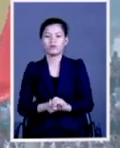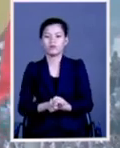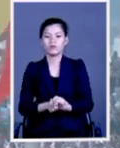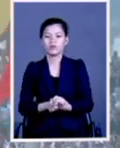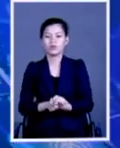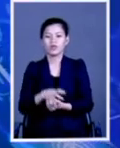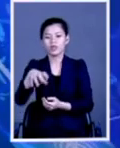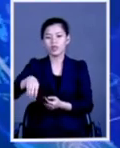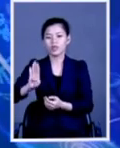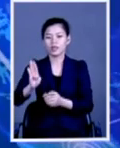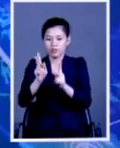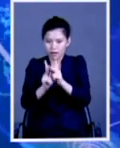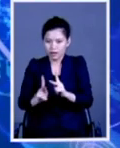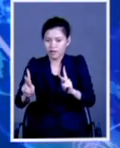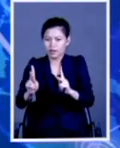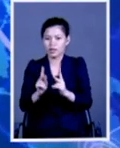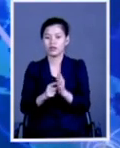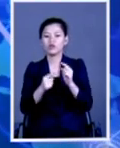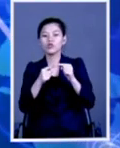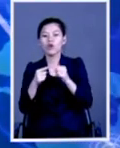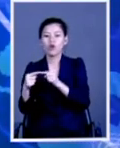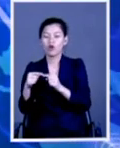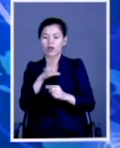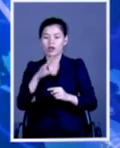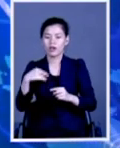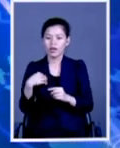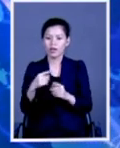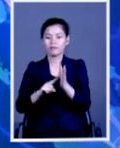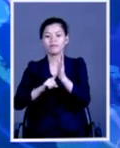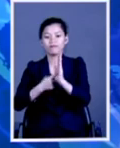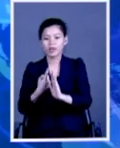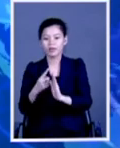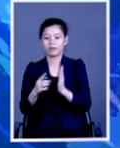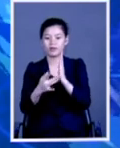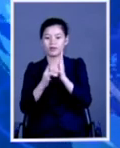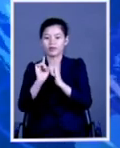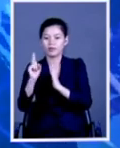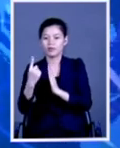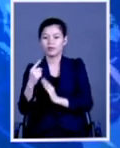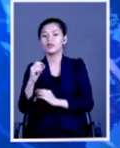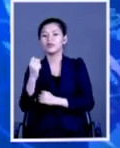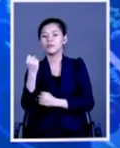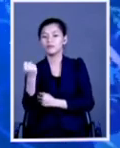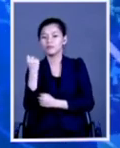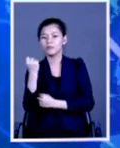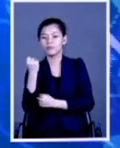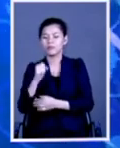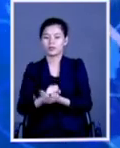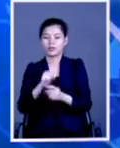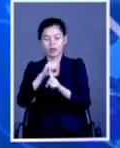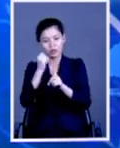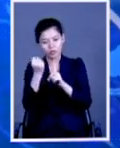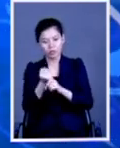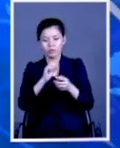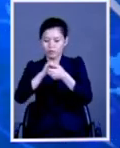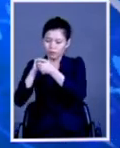จมีการขยายตัวอย่างว่องไวต่อเนื่องและนับมือนับก้าวขึ้นสู่ความทันสมัยเข้มแข็งสังคมมีความกลมเกลียวปองด